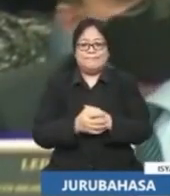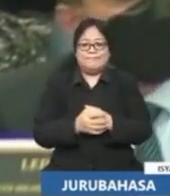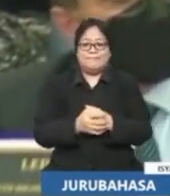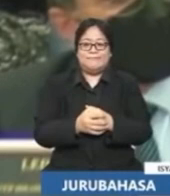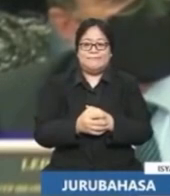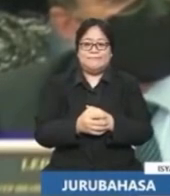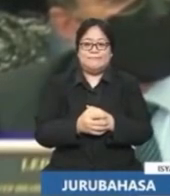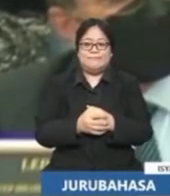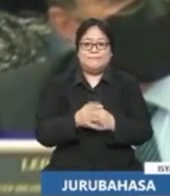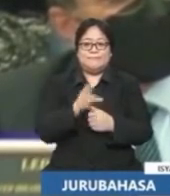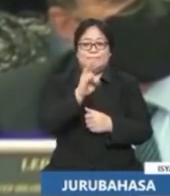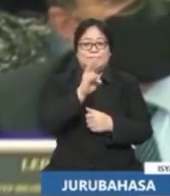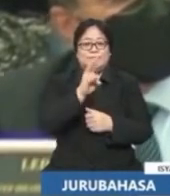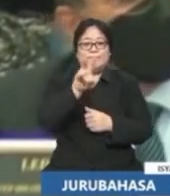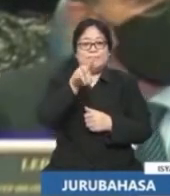range